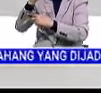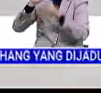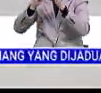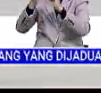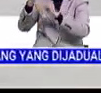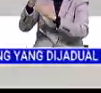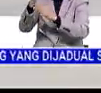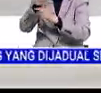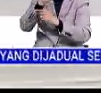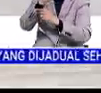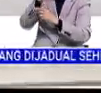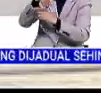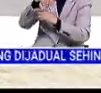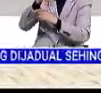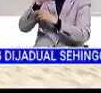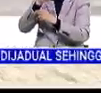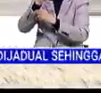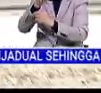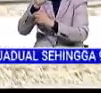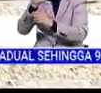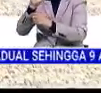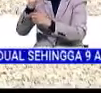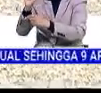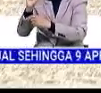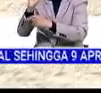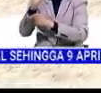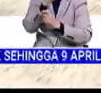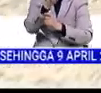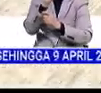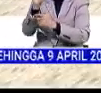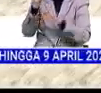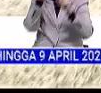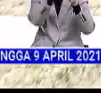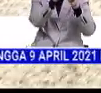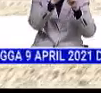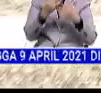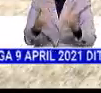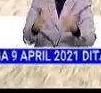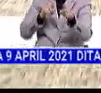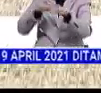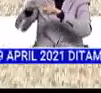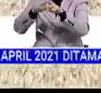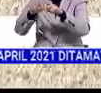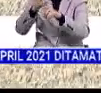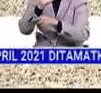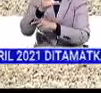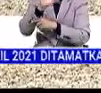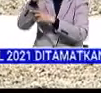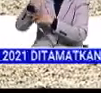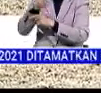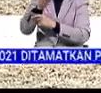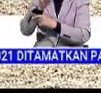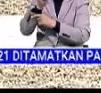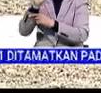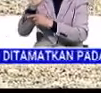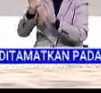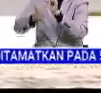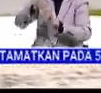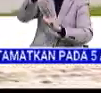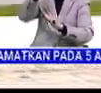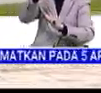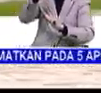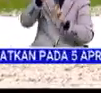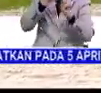keseluruhan CP150 dengan 29 mata. Sementara itu, perlumbaan akhir CP125 dimenangi Muhammad Adib